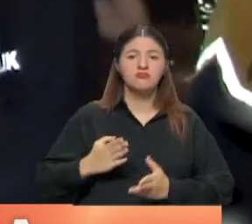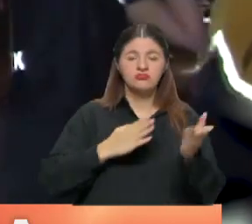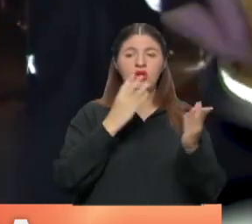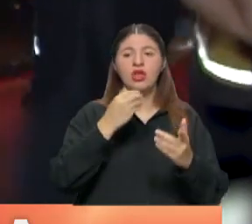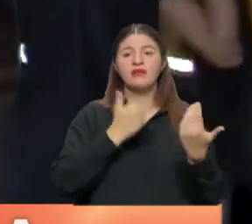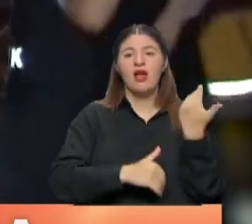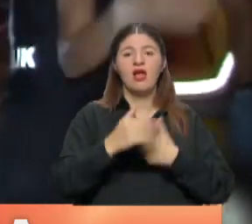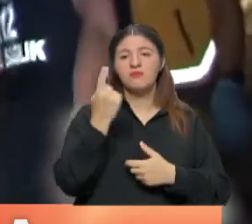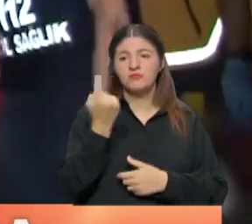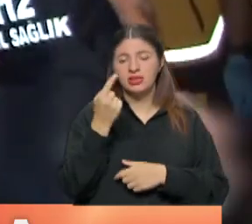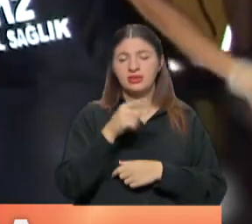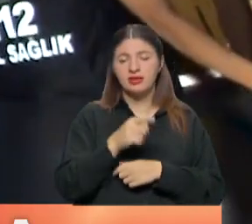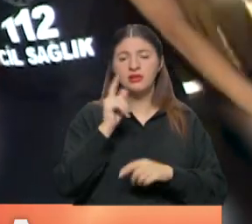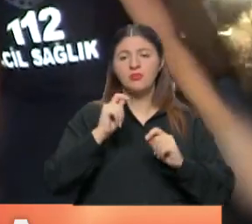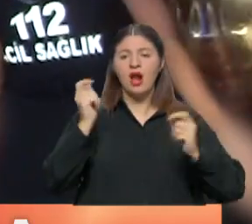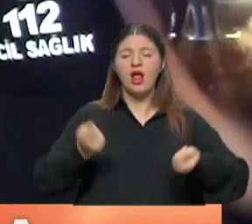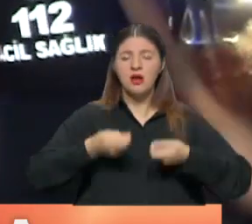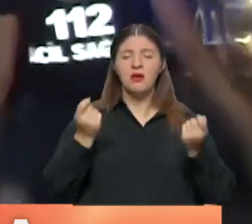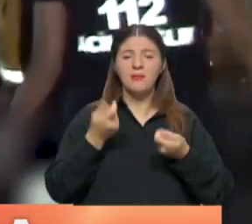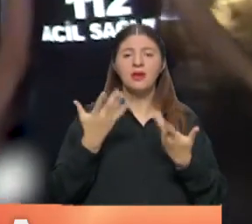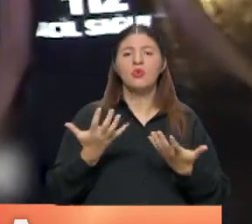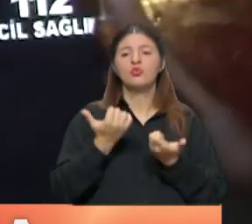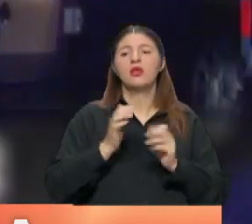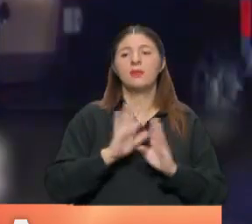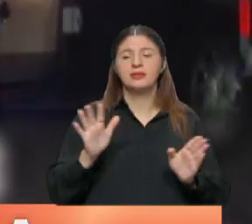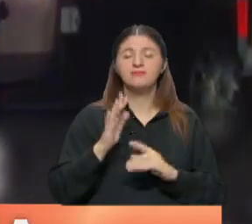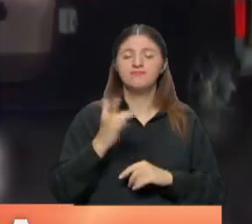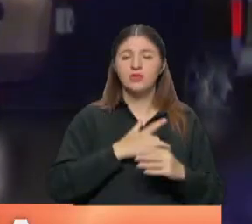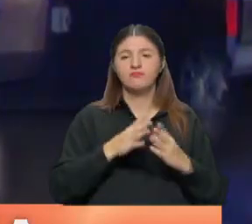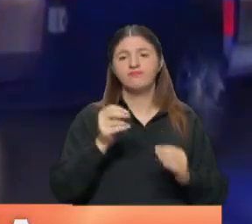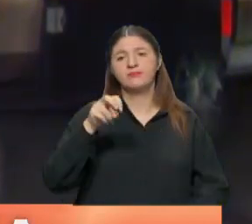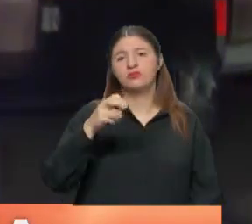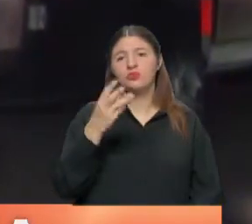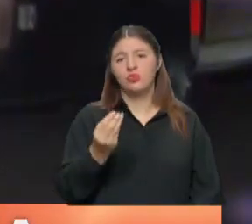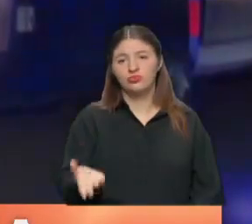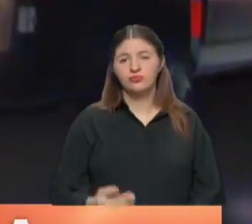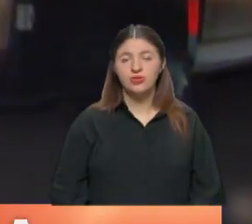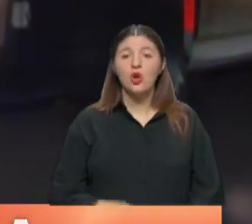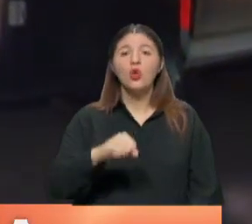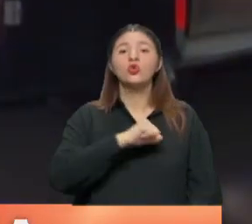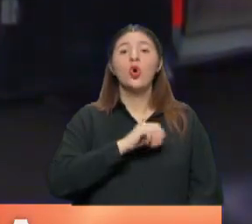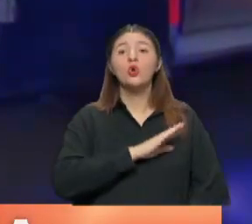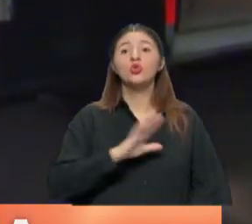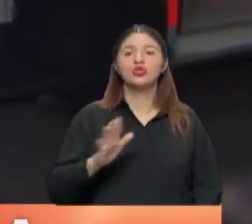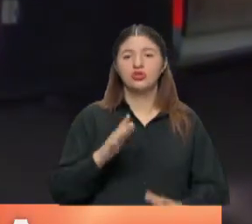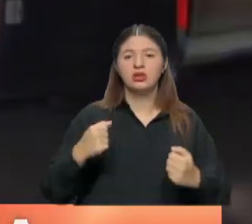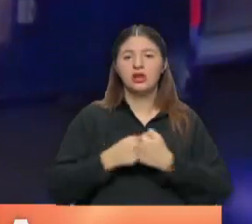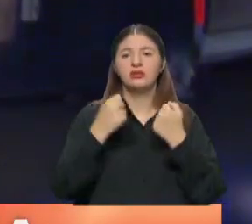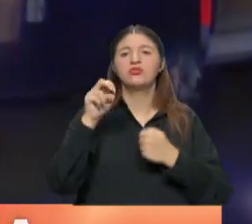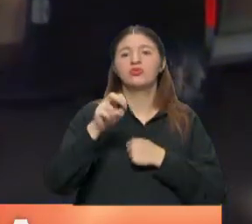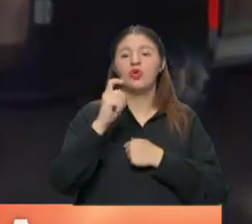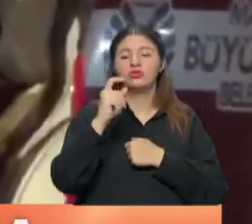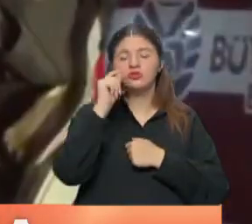kaldırılan yaralılardan bir kişi yapılan müdahaleye rağmen kurtarılamadı. Can kaybı 8'e yükseldi. Korkunç kazada 9 kişi